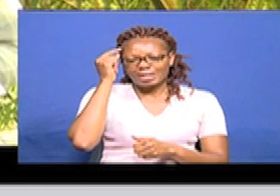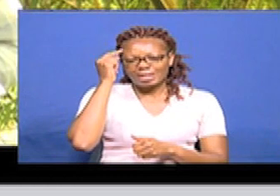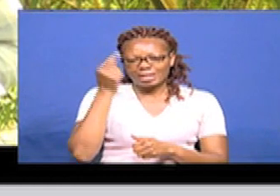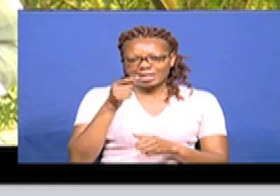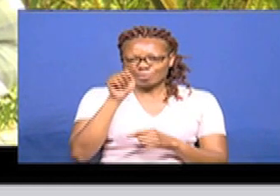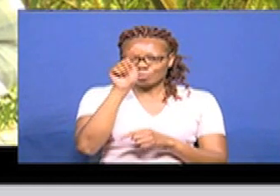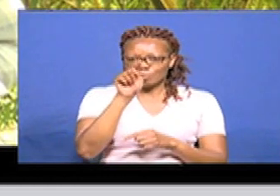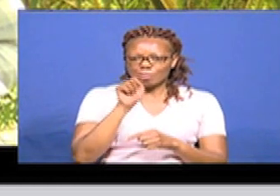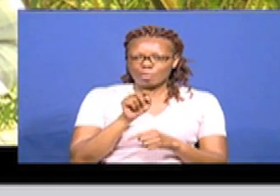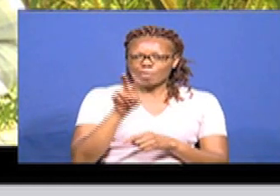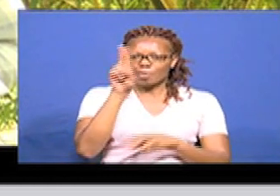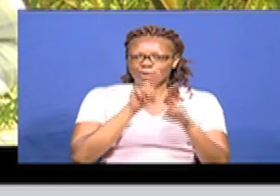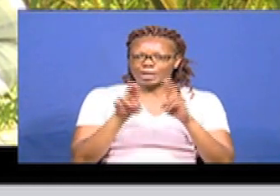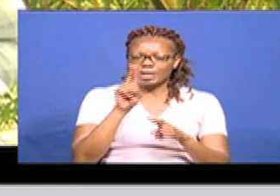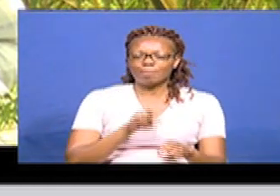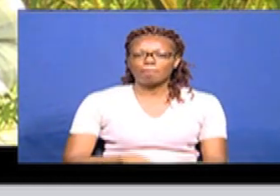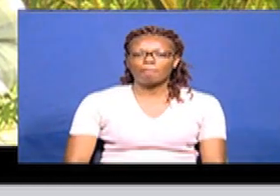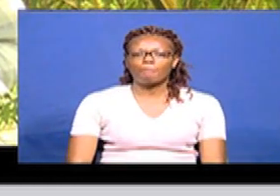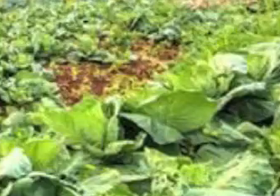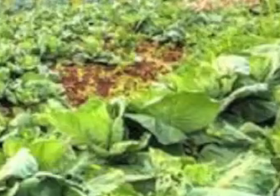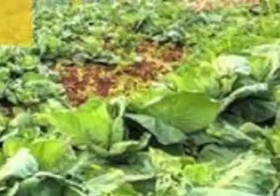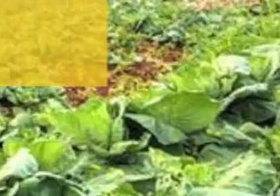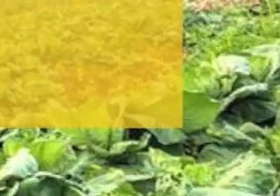hayo, wacha tupate vidokezo kisha tuendelee.